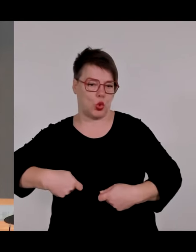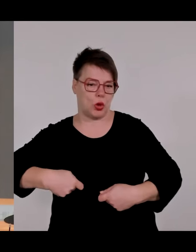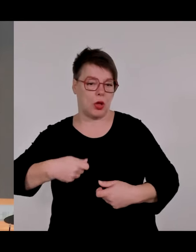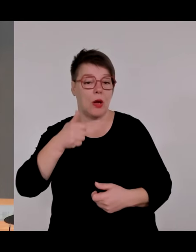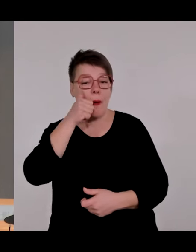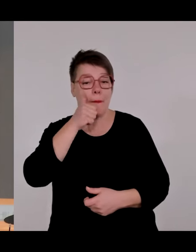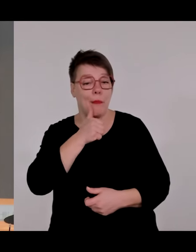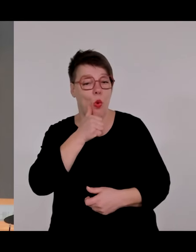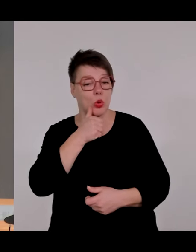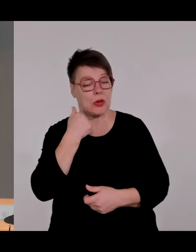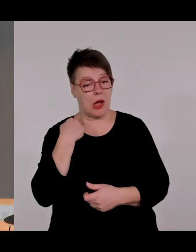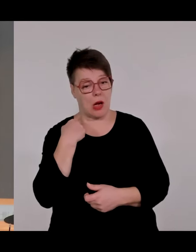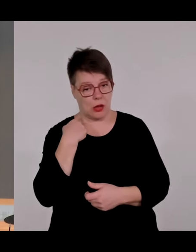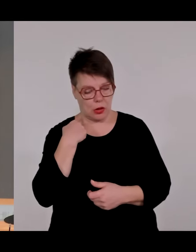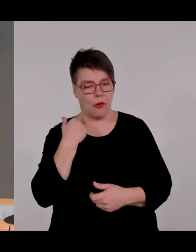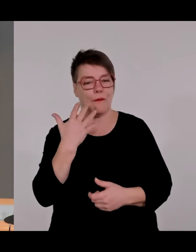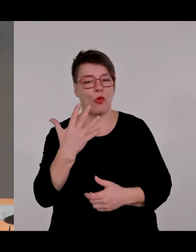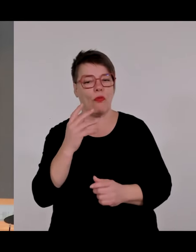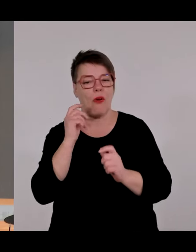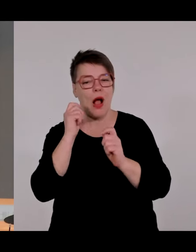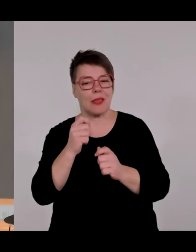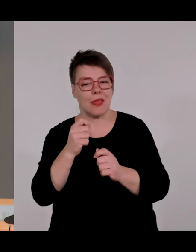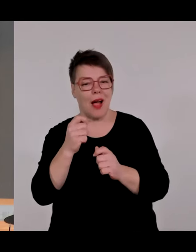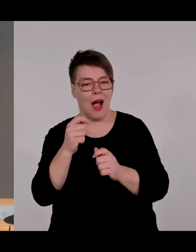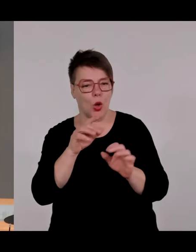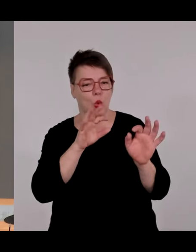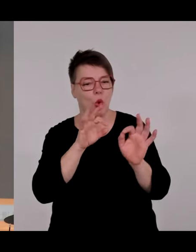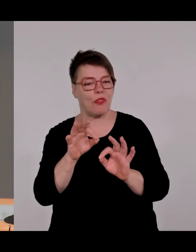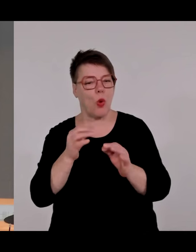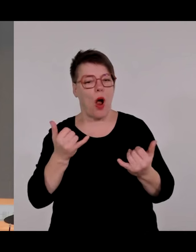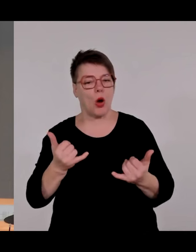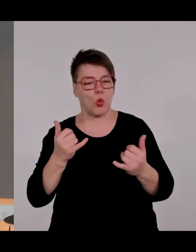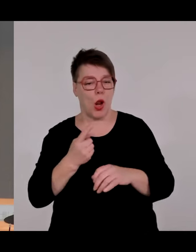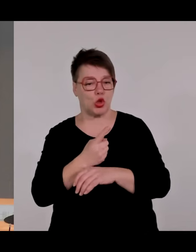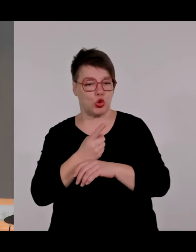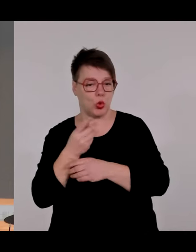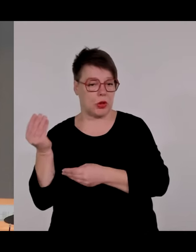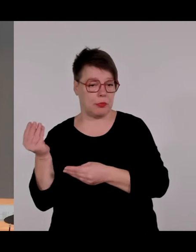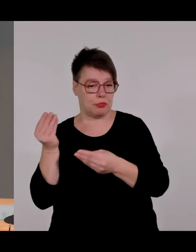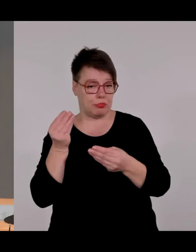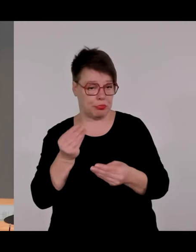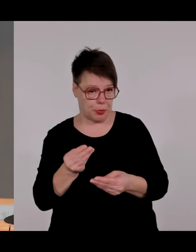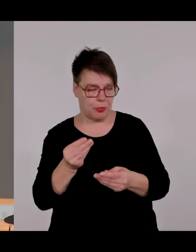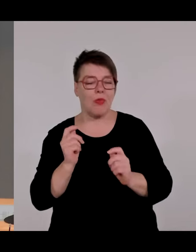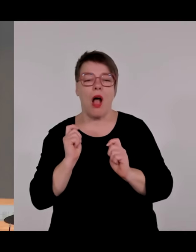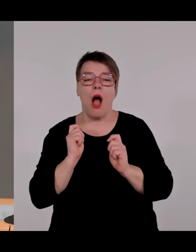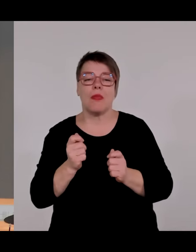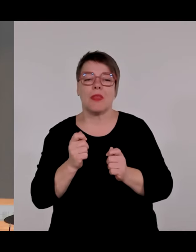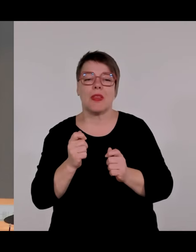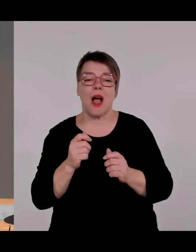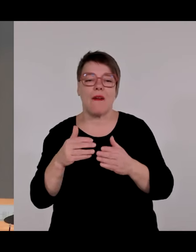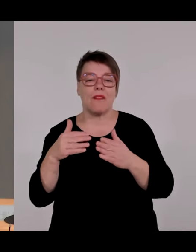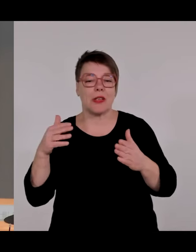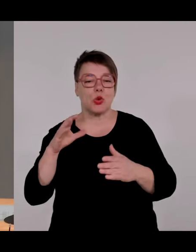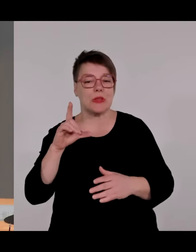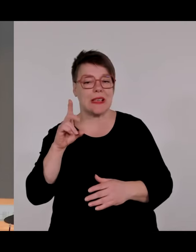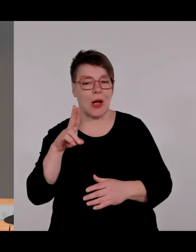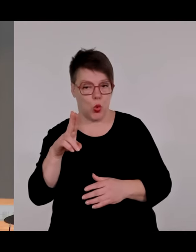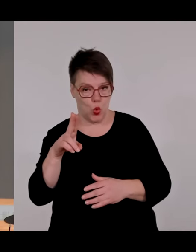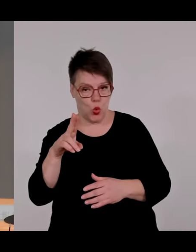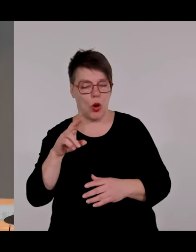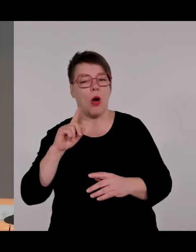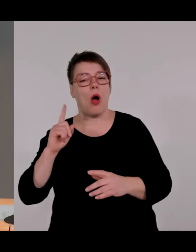Hand. Antrag der Fraktion Bündnis 90 Die Grünen und gleichlautender Antrag der Fraktion Die Linke zum Thema